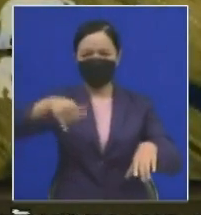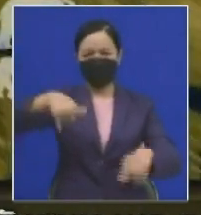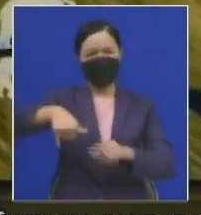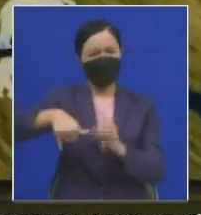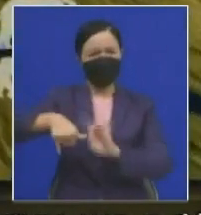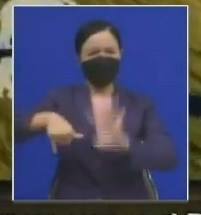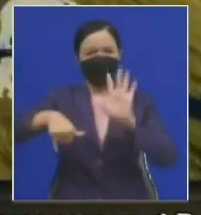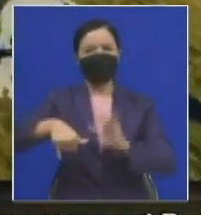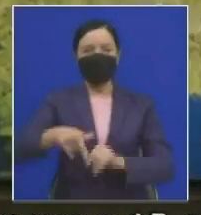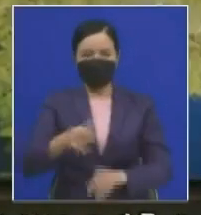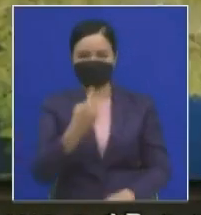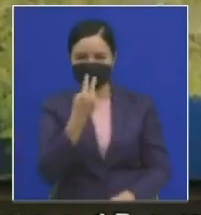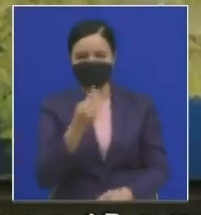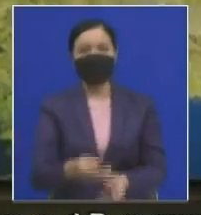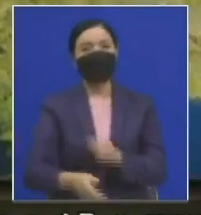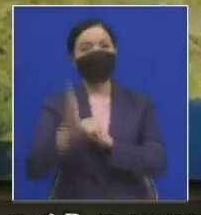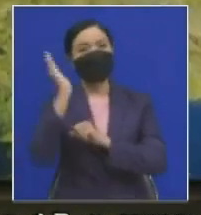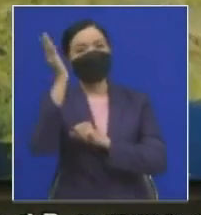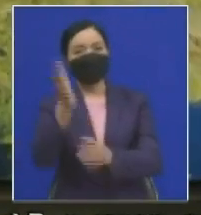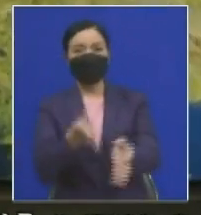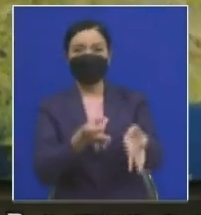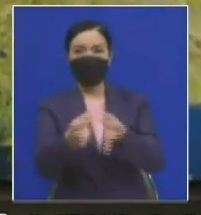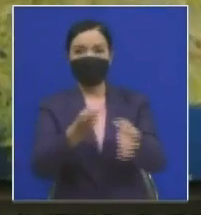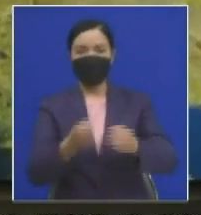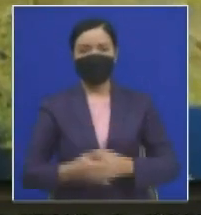ครับเดี๋เราฟับญายไปดนะครับ